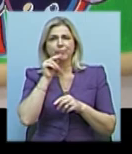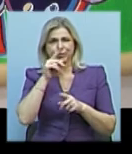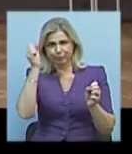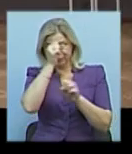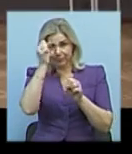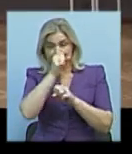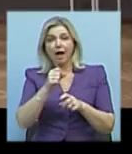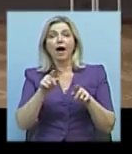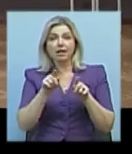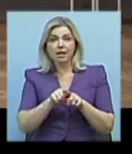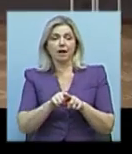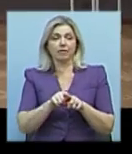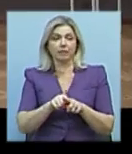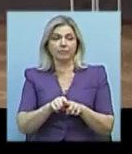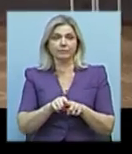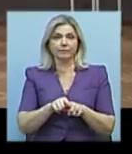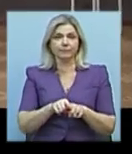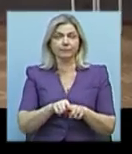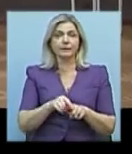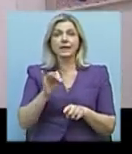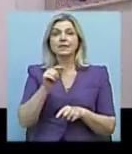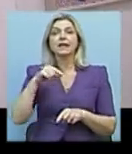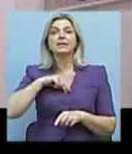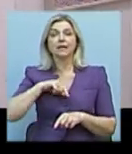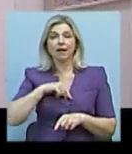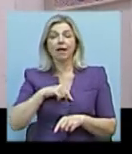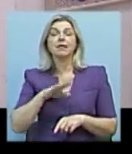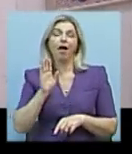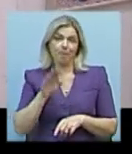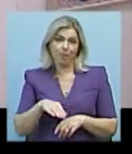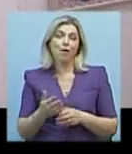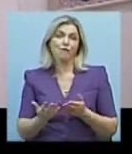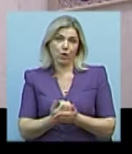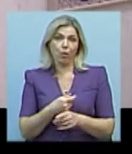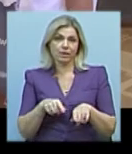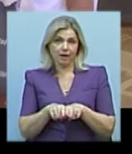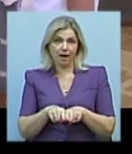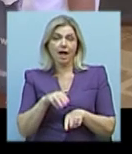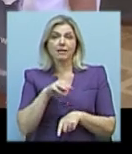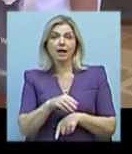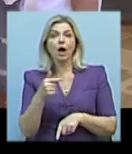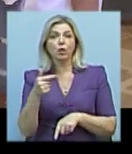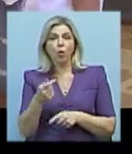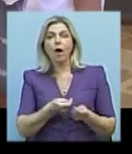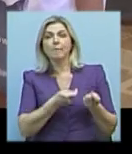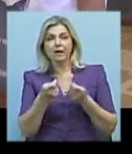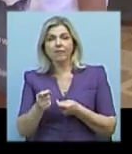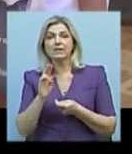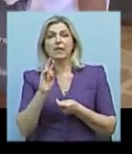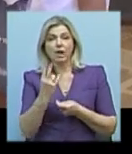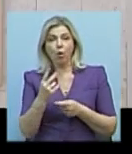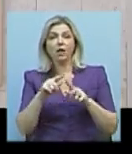бурмотіння, що йде з середини. От тоді воно виходить так. Тарас Григорук привіз до Миколаєва